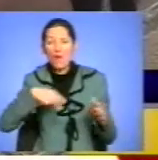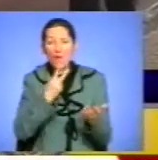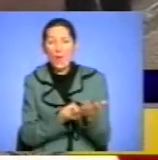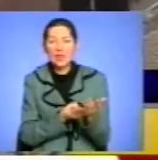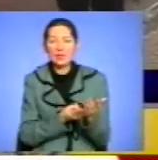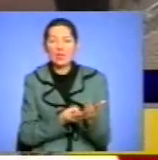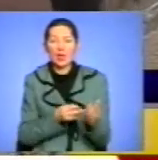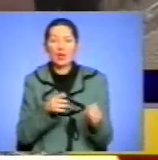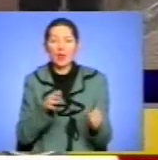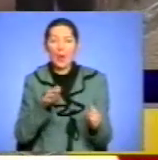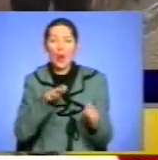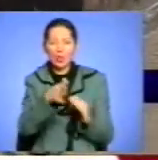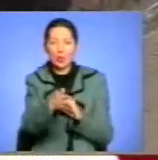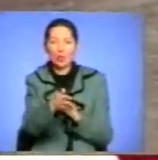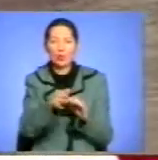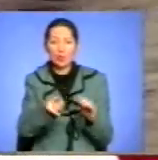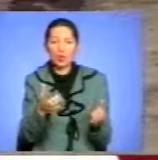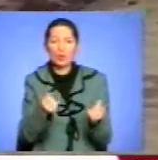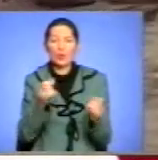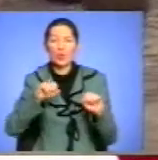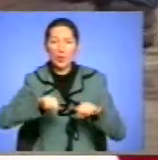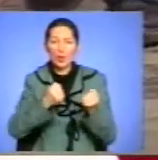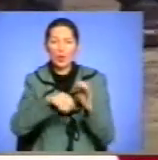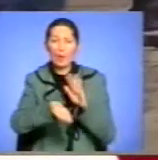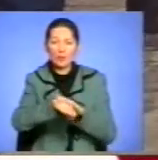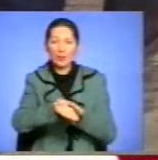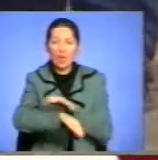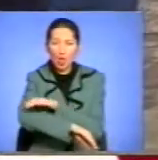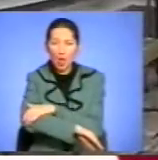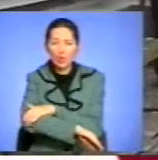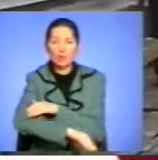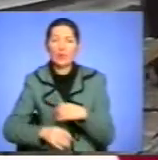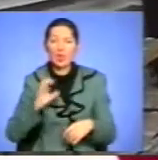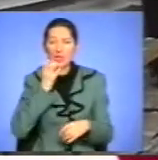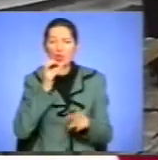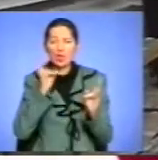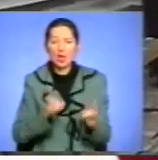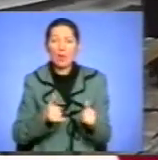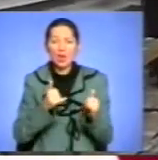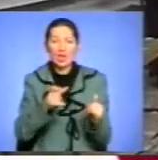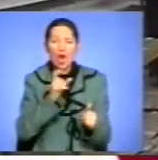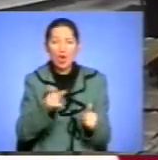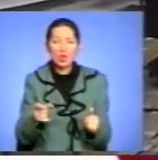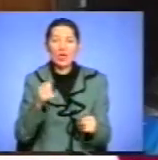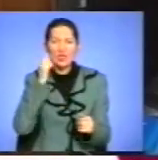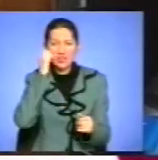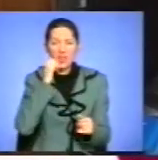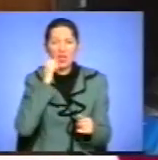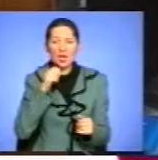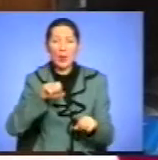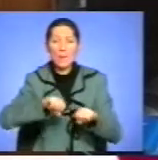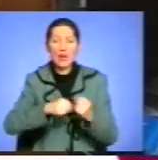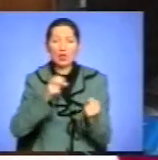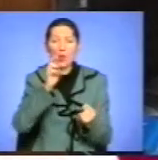отримують переломи передпліччя та ліктьового суглобу. Найсерйозніша травма для людей похилого віку – перелом шийки стегна. Навіть за